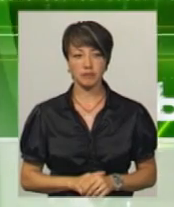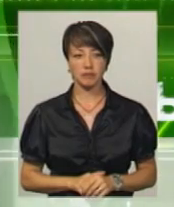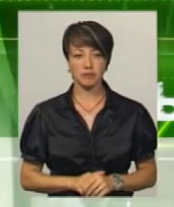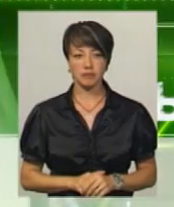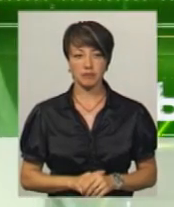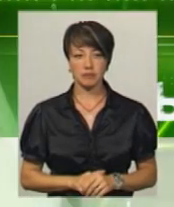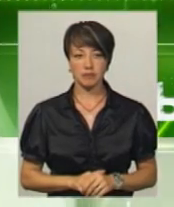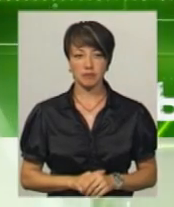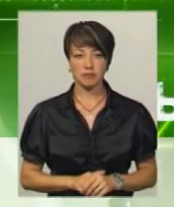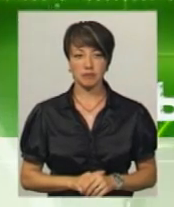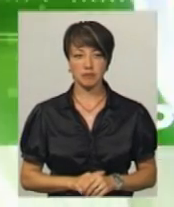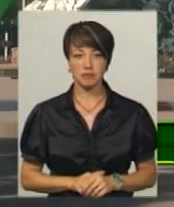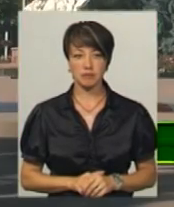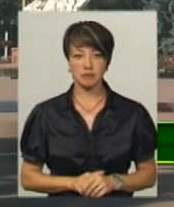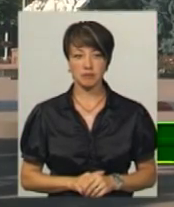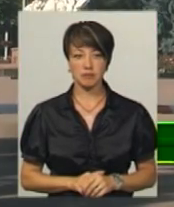Музика